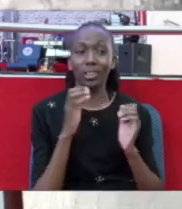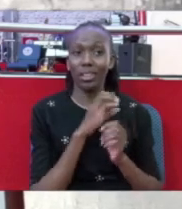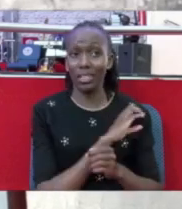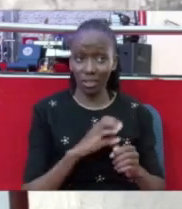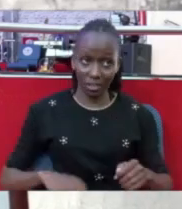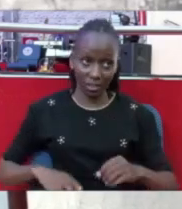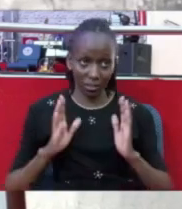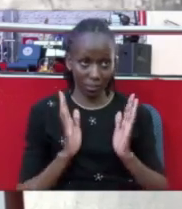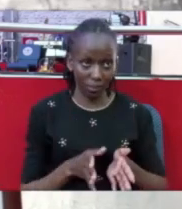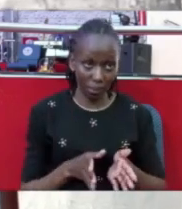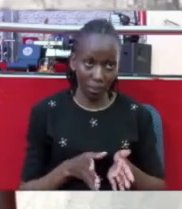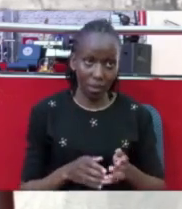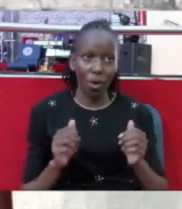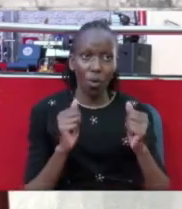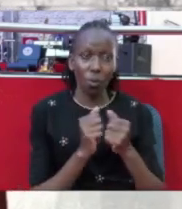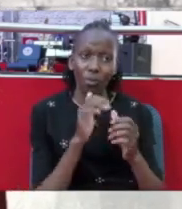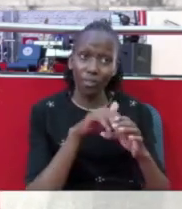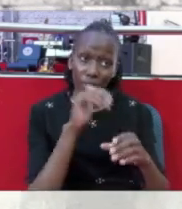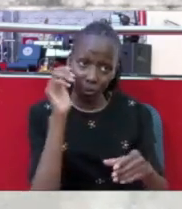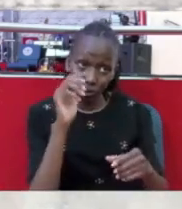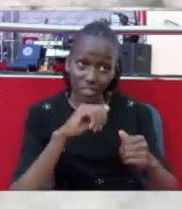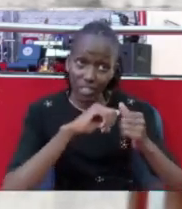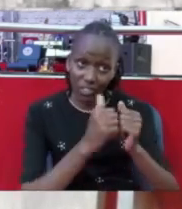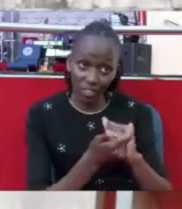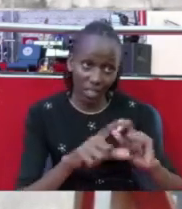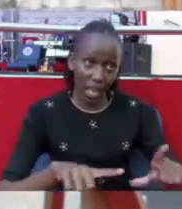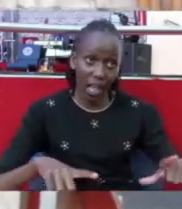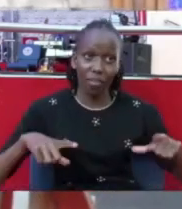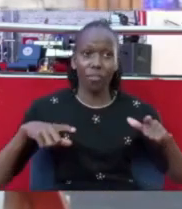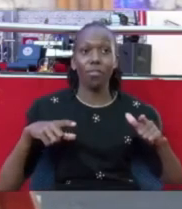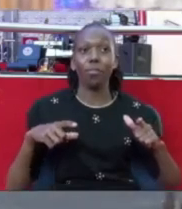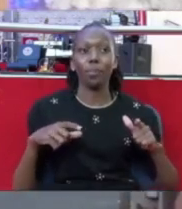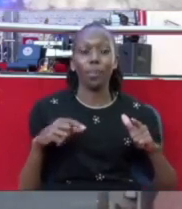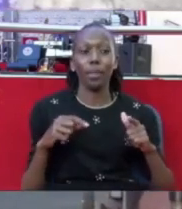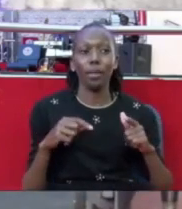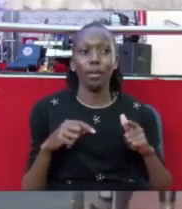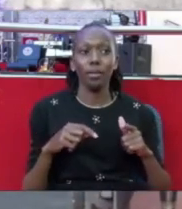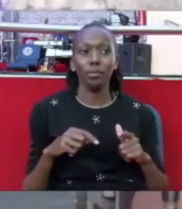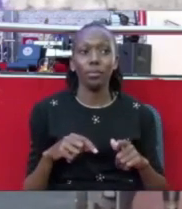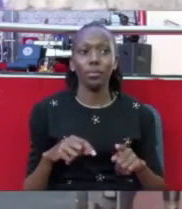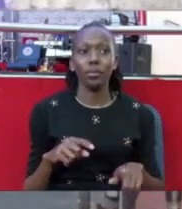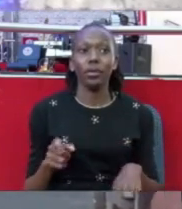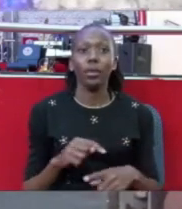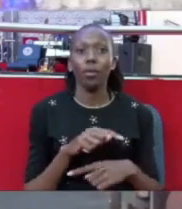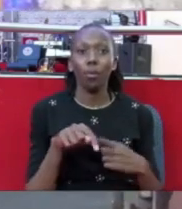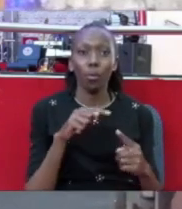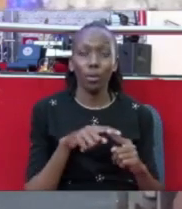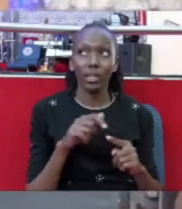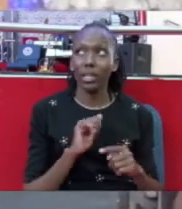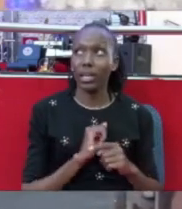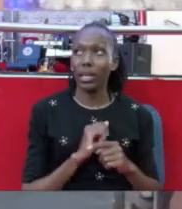kanisani. Without changing lives. Bila kubadilisha maisha. When I went for my A-levels in Nyeri High